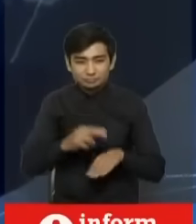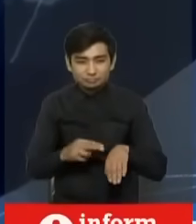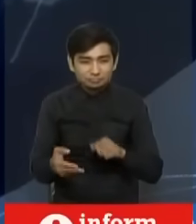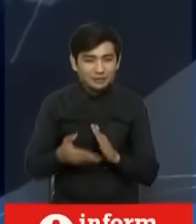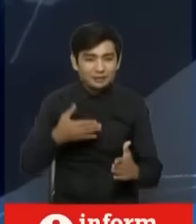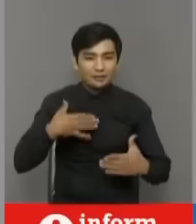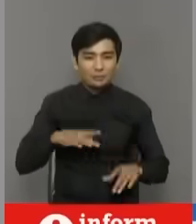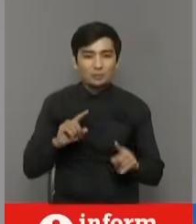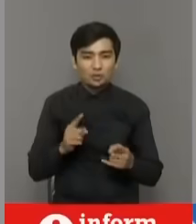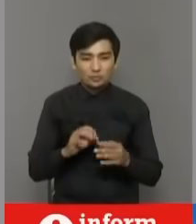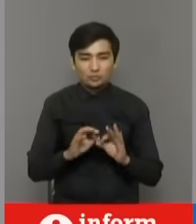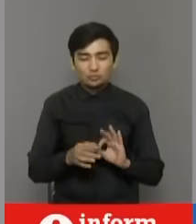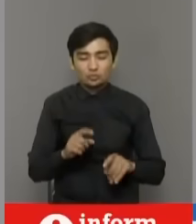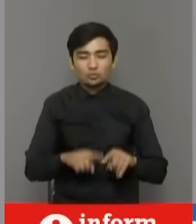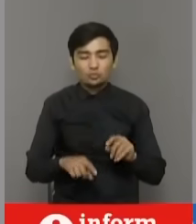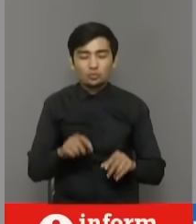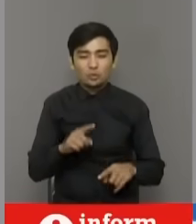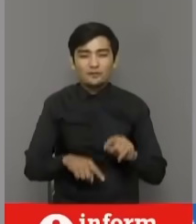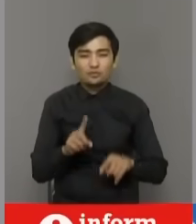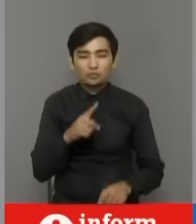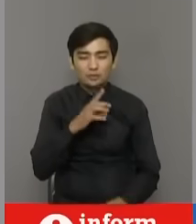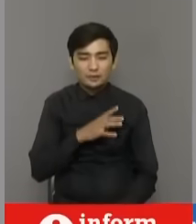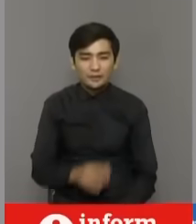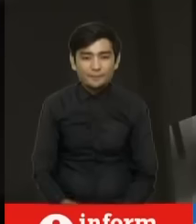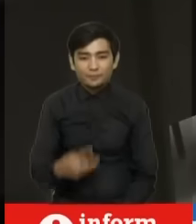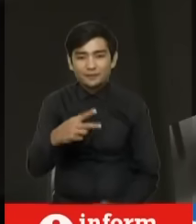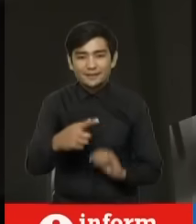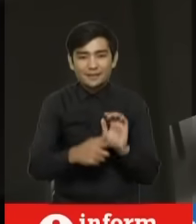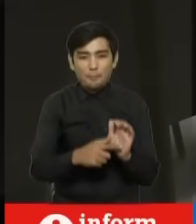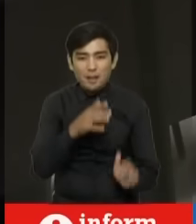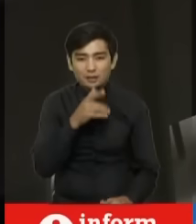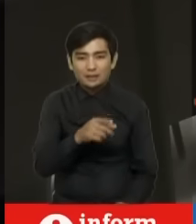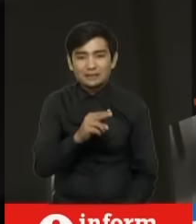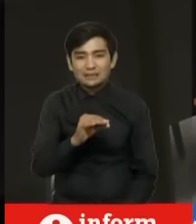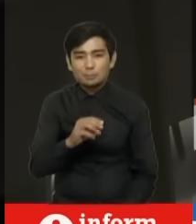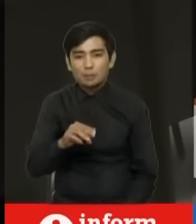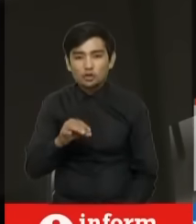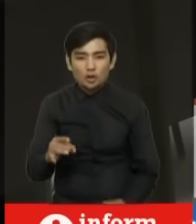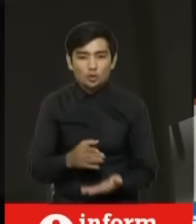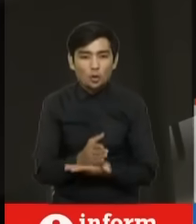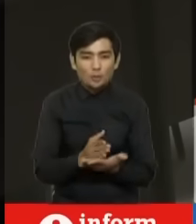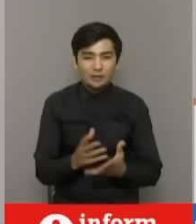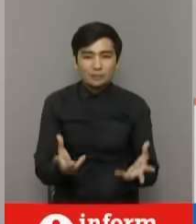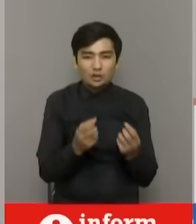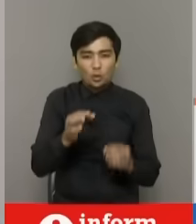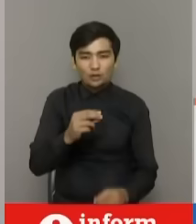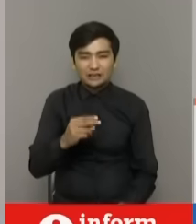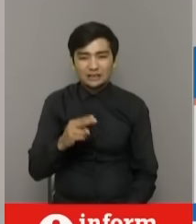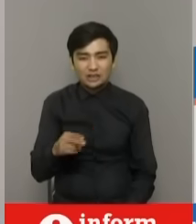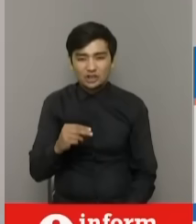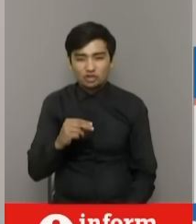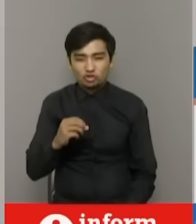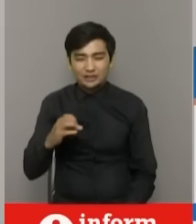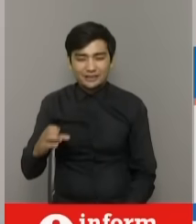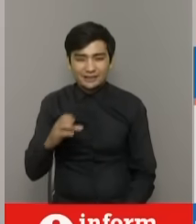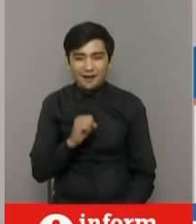Ержанова. В Актобе судят 27-летнего диспетчера службы спасения при ДЧС области. Аделя Халидола